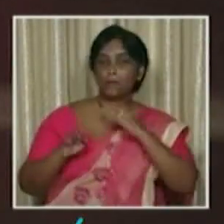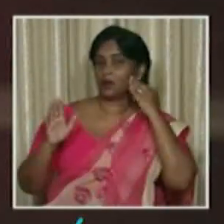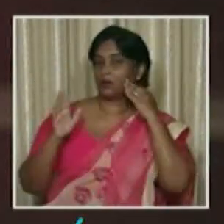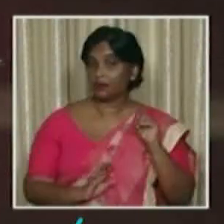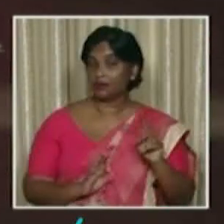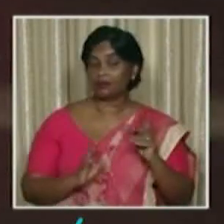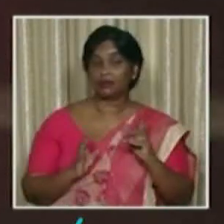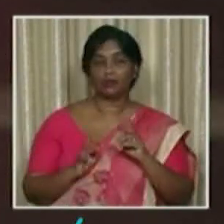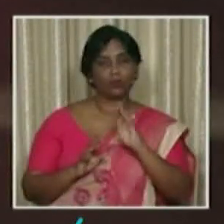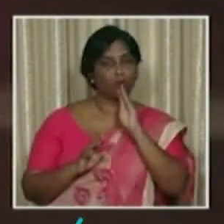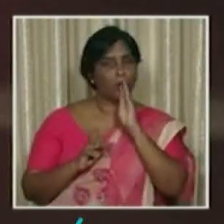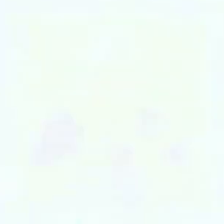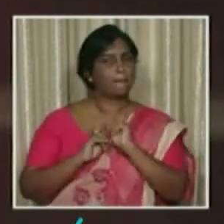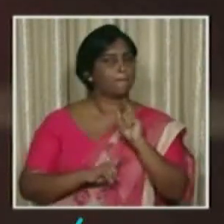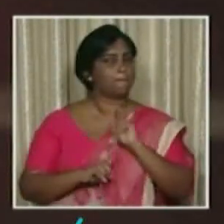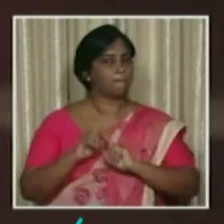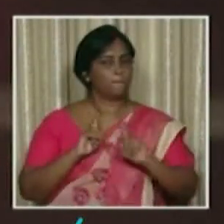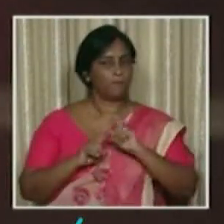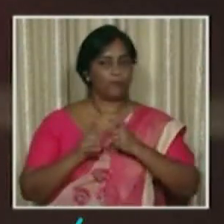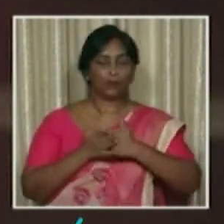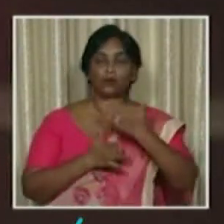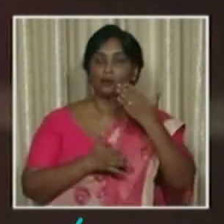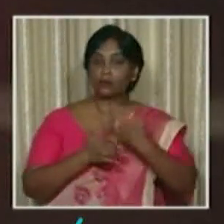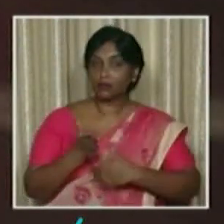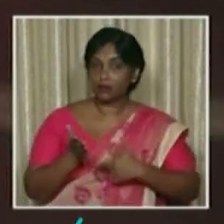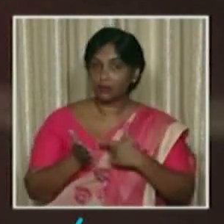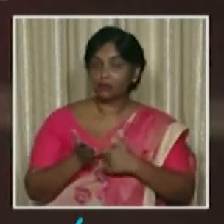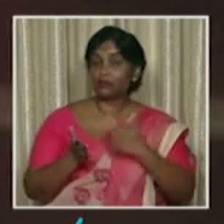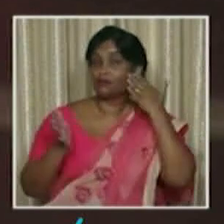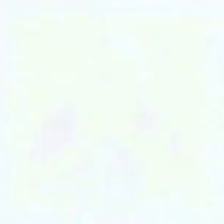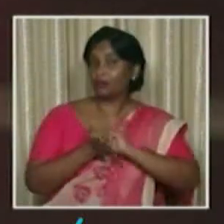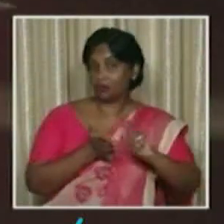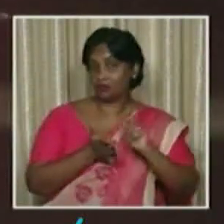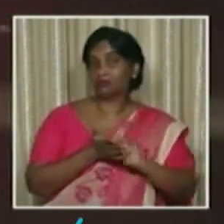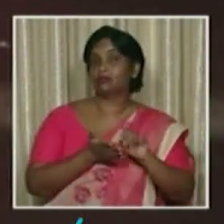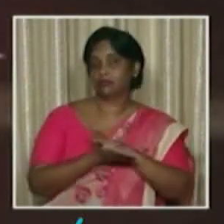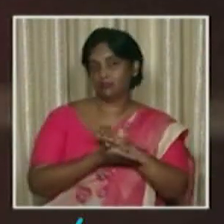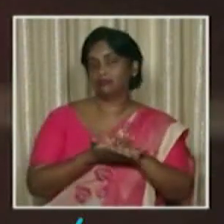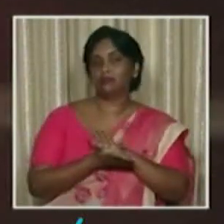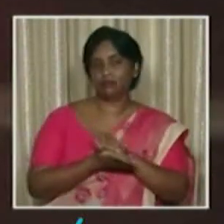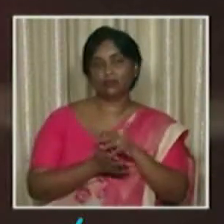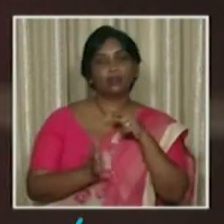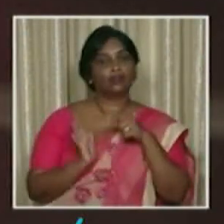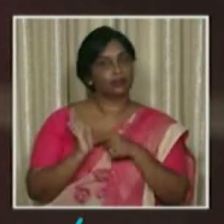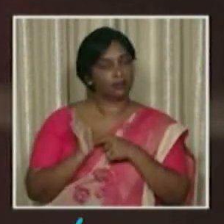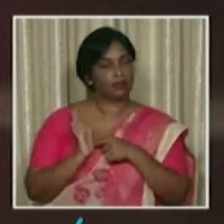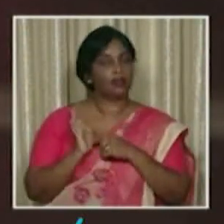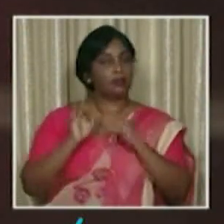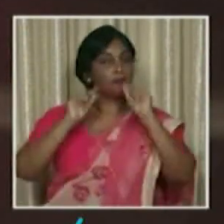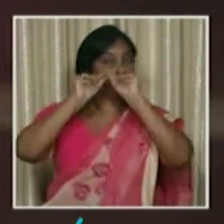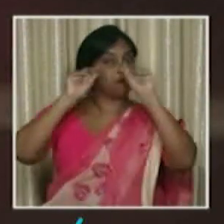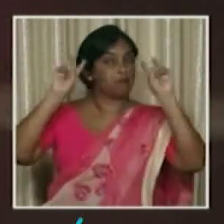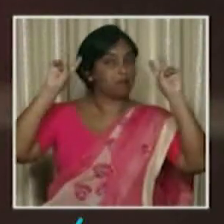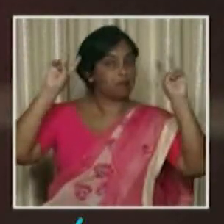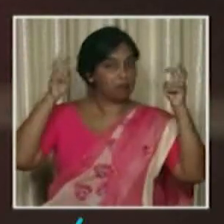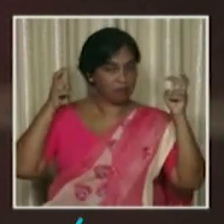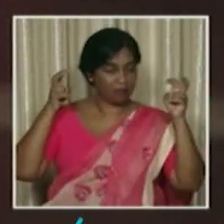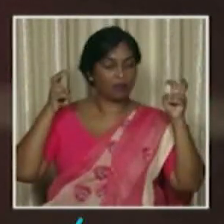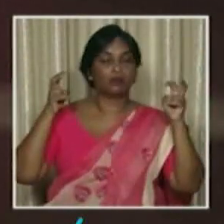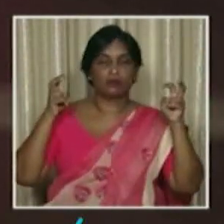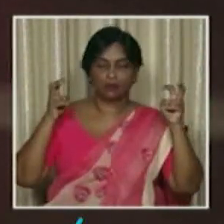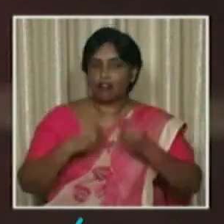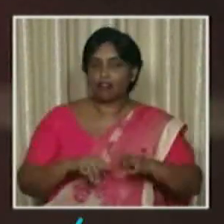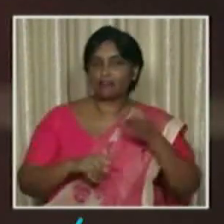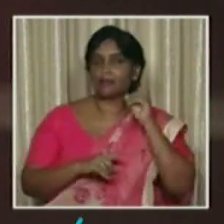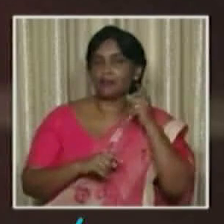කරන මහත්මේ පාර්ලිමේන්තු වාර්තාකරණය කරන එක නිවැරදිව කරන්නට ඕනේනේ. එතකොට දැන් මේකේ මාතෘකාව තියන ලොස් ඩිලේස් ගැන කතා